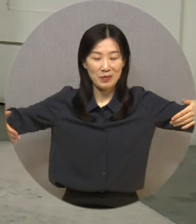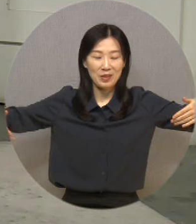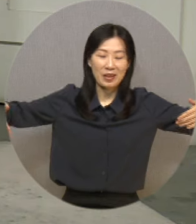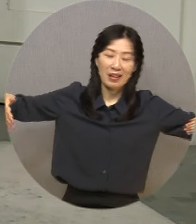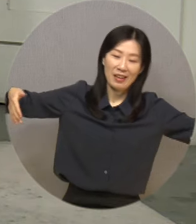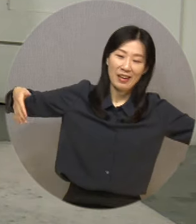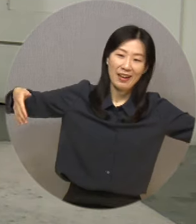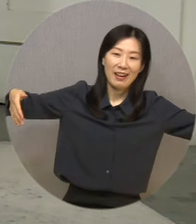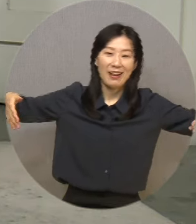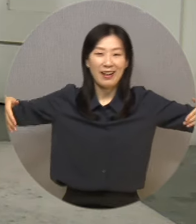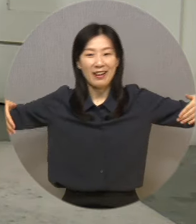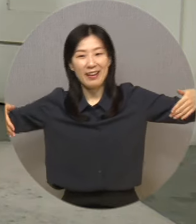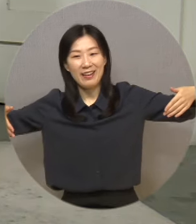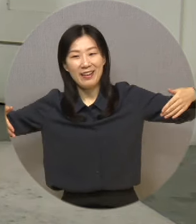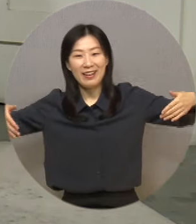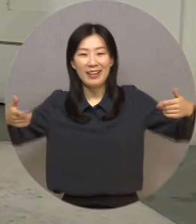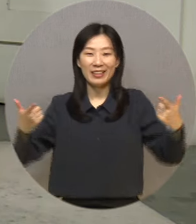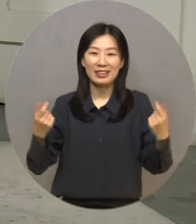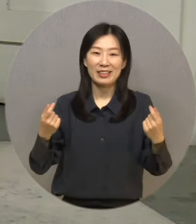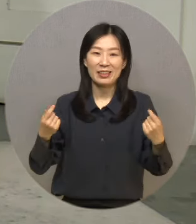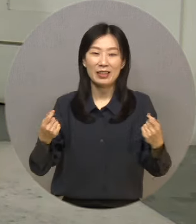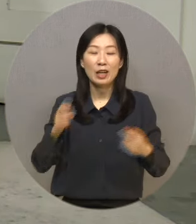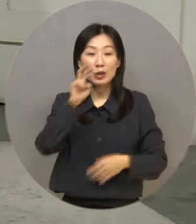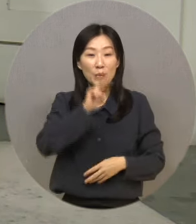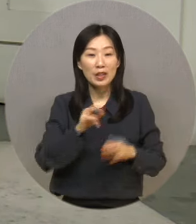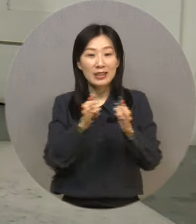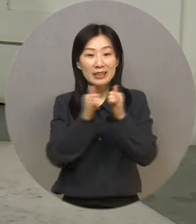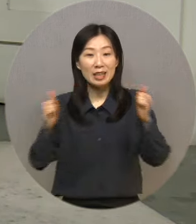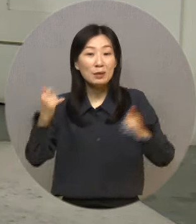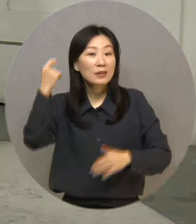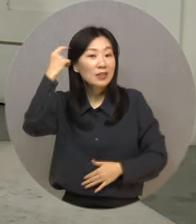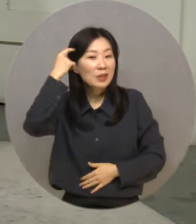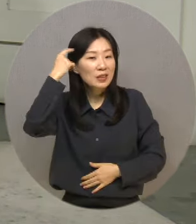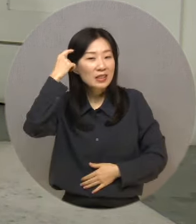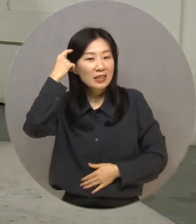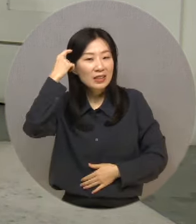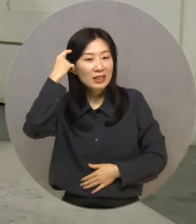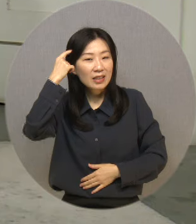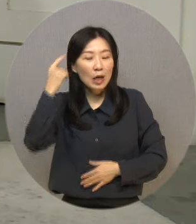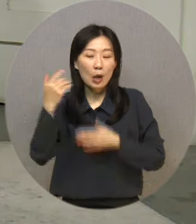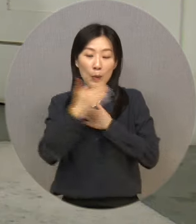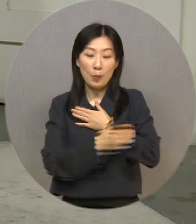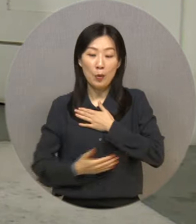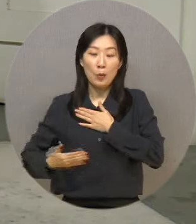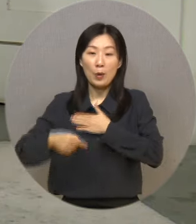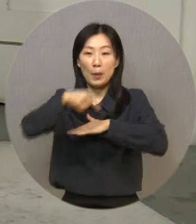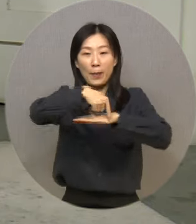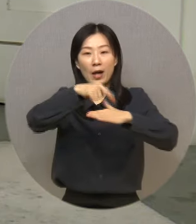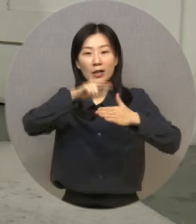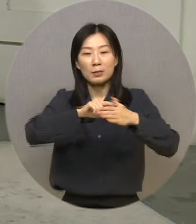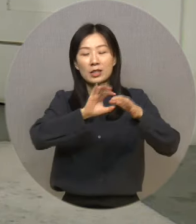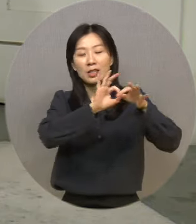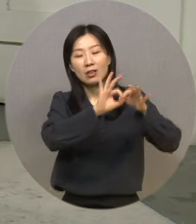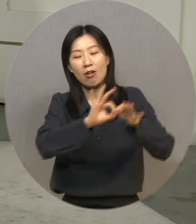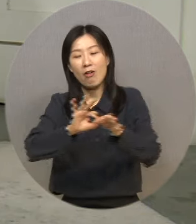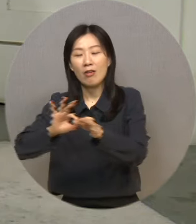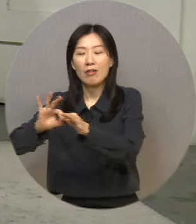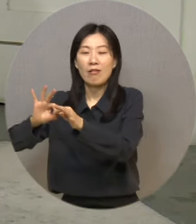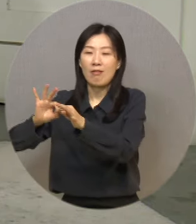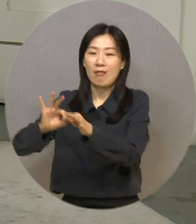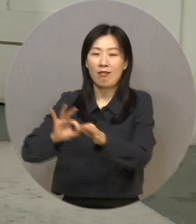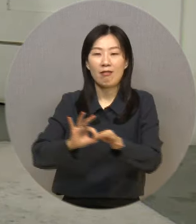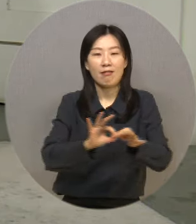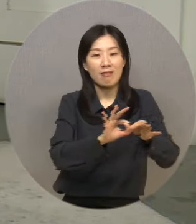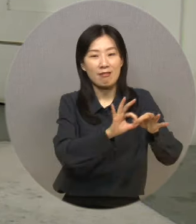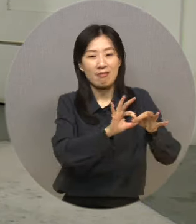우리가 네. 노래가 사람의 정신과 사람의 몸과 마음을 이렇게 연결하고 이어준다.